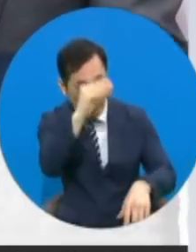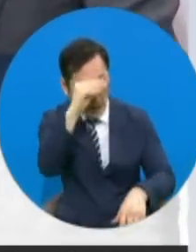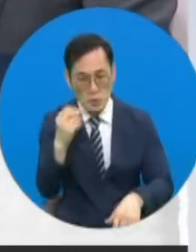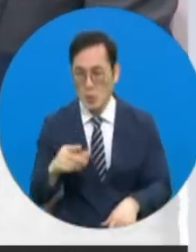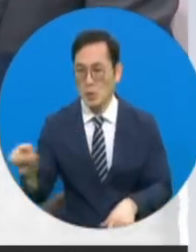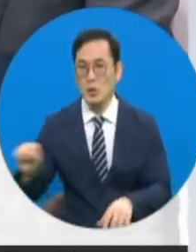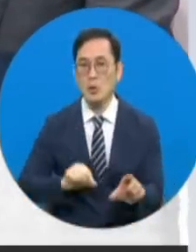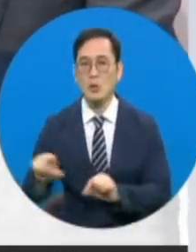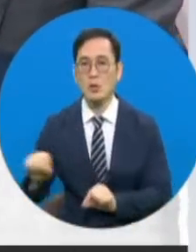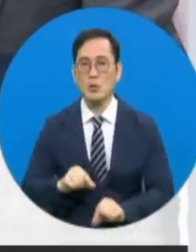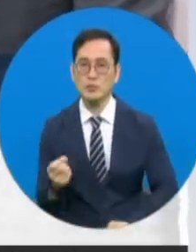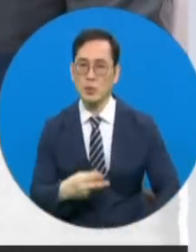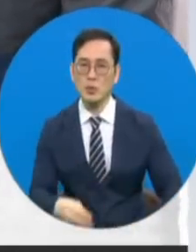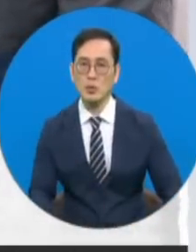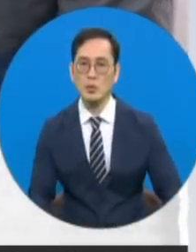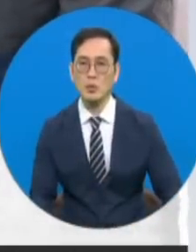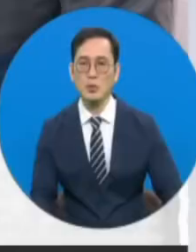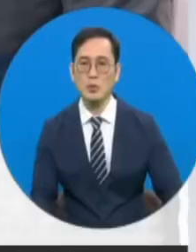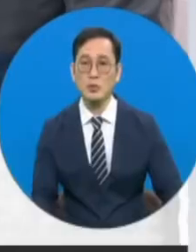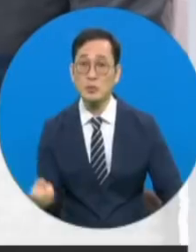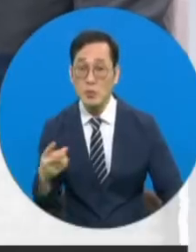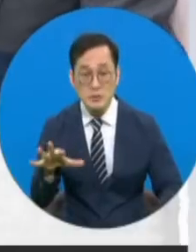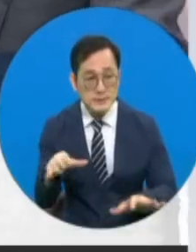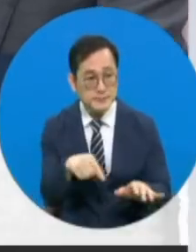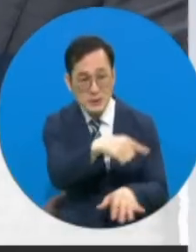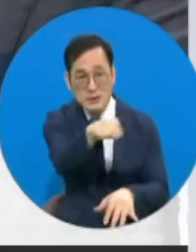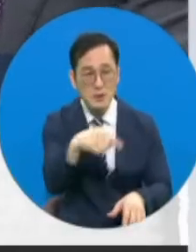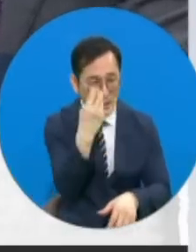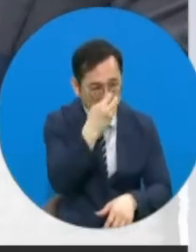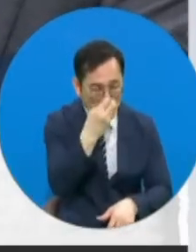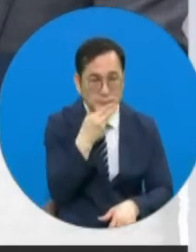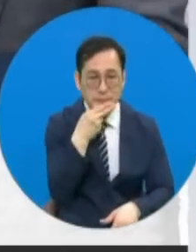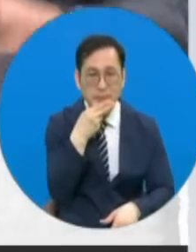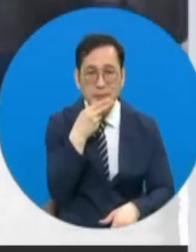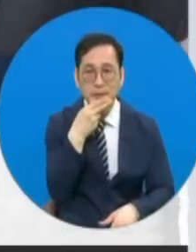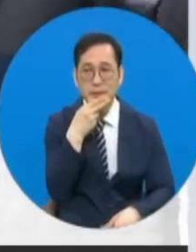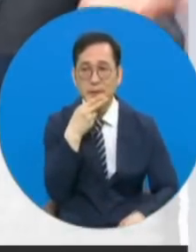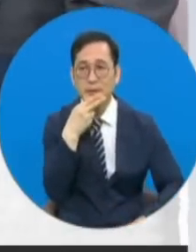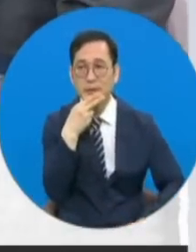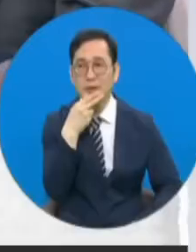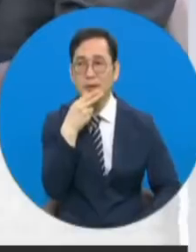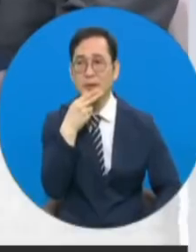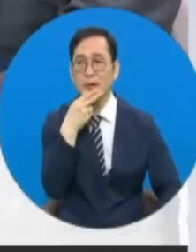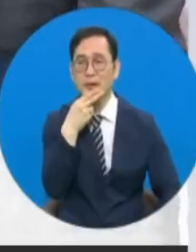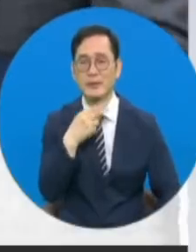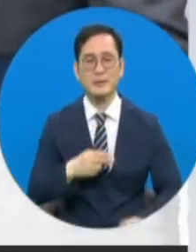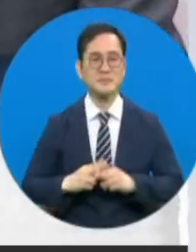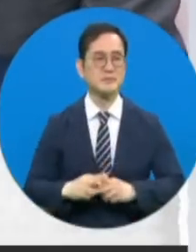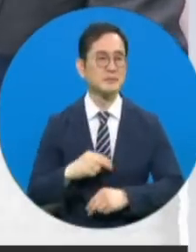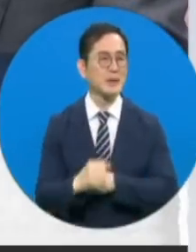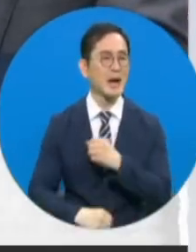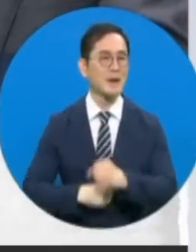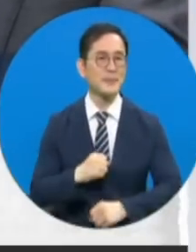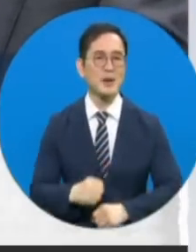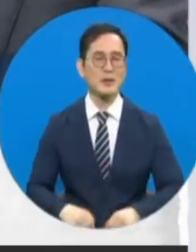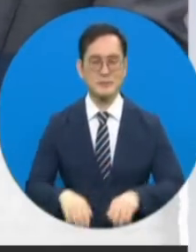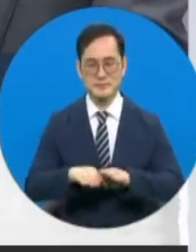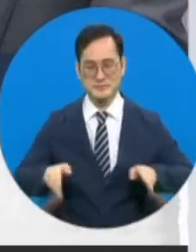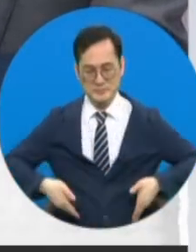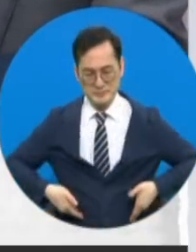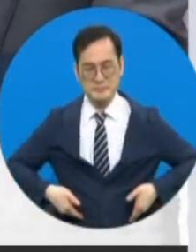관행으로서 감사를 받지 않았기 때문에 마치 갈라파고스처럼 독자적인 어떤 영역